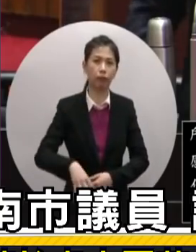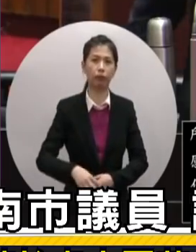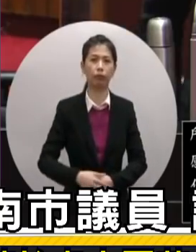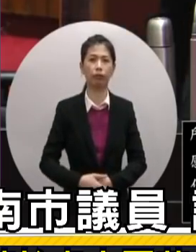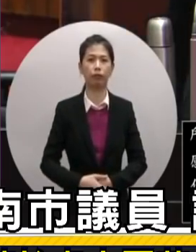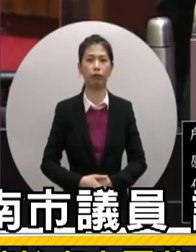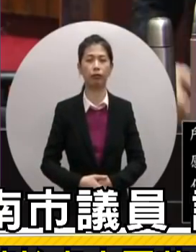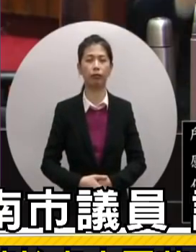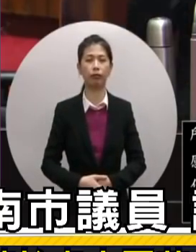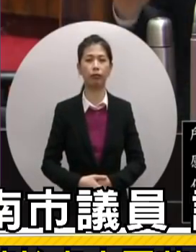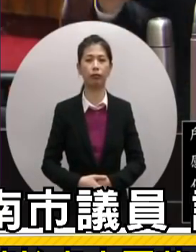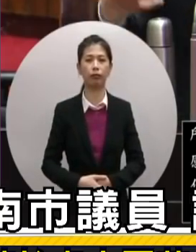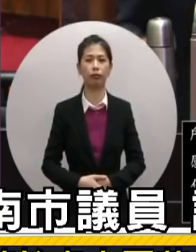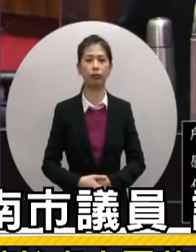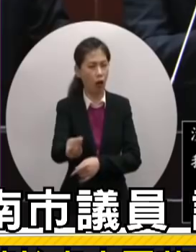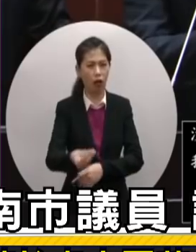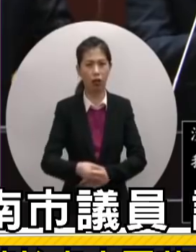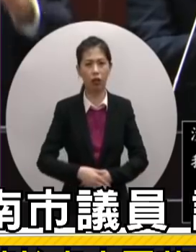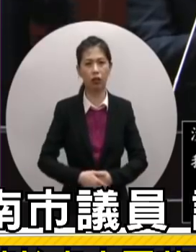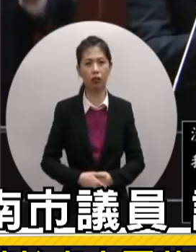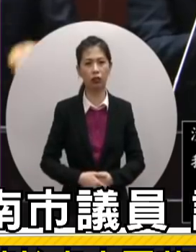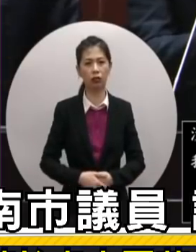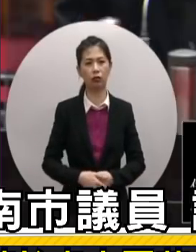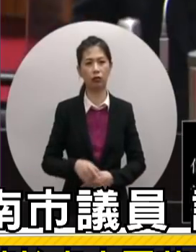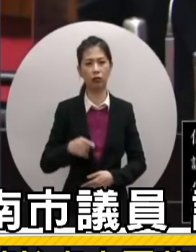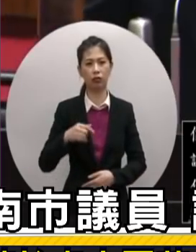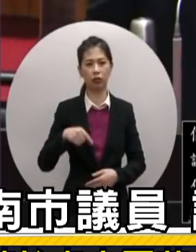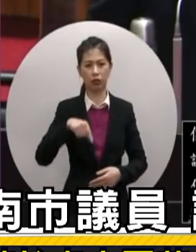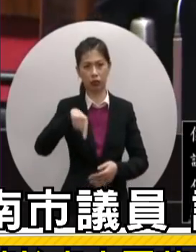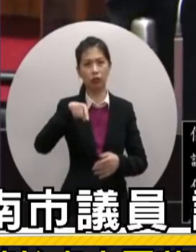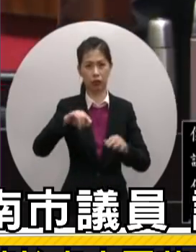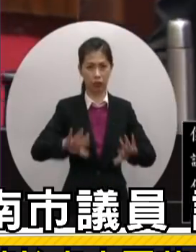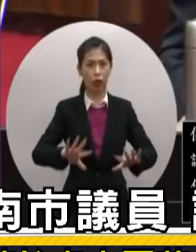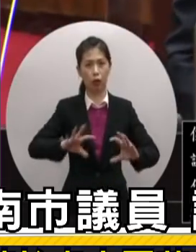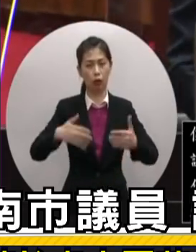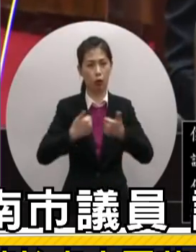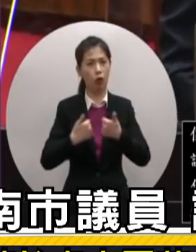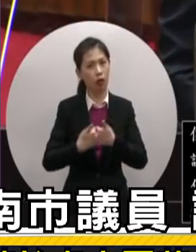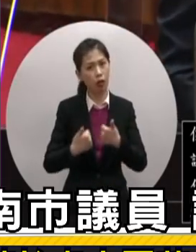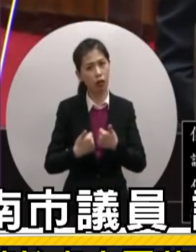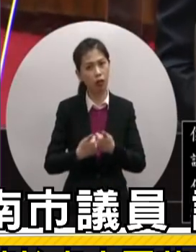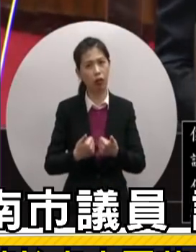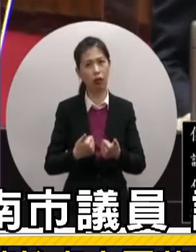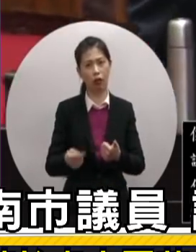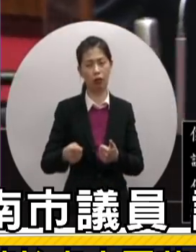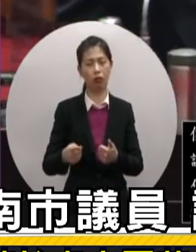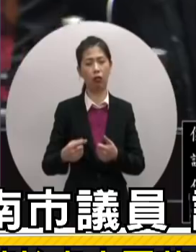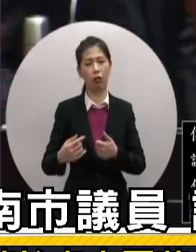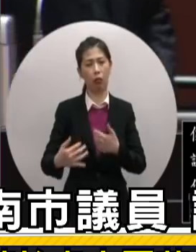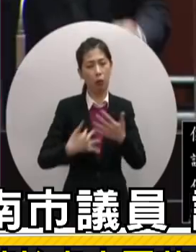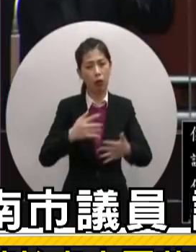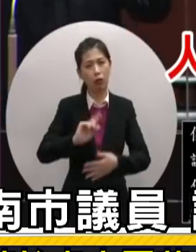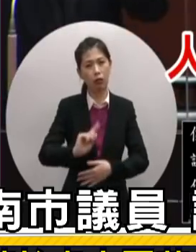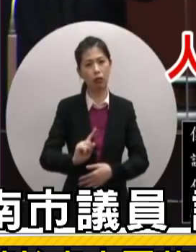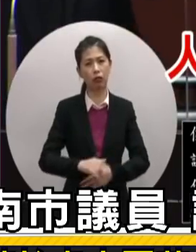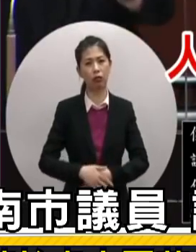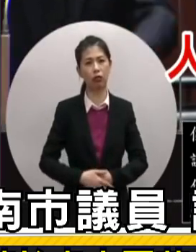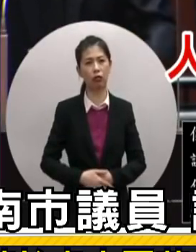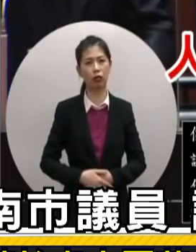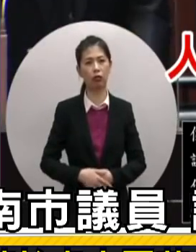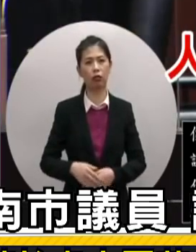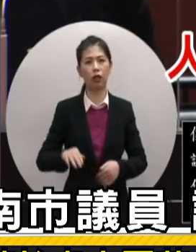这个我不会说你是故意。还是说你没有知识，这你要展示说我站到最后一兵一